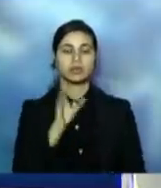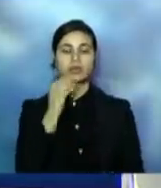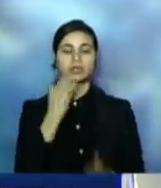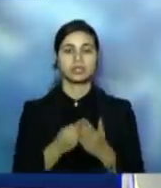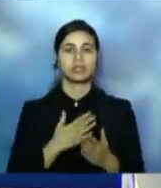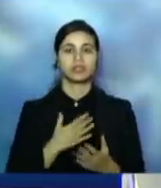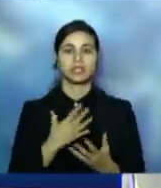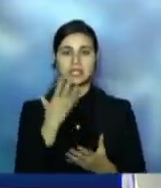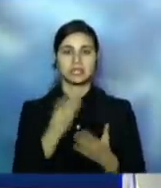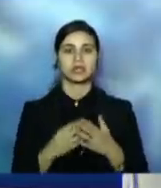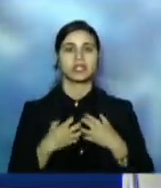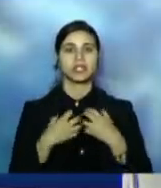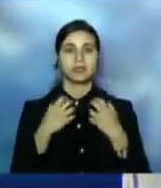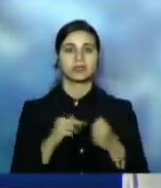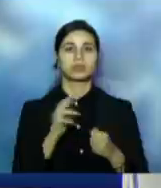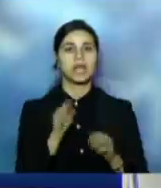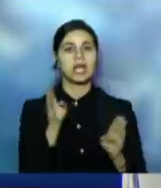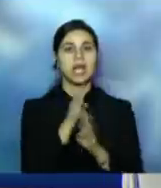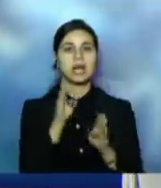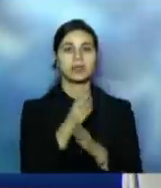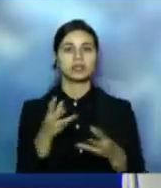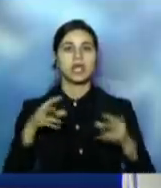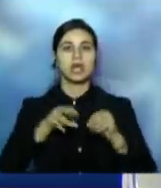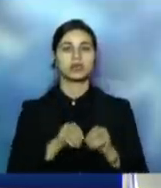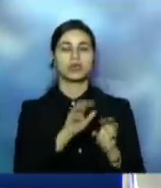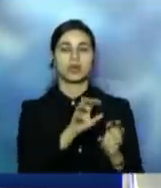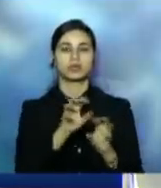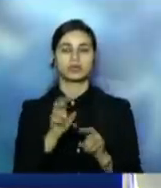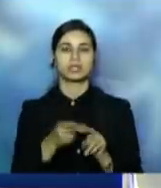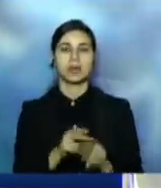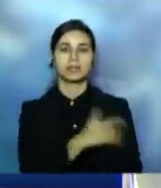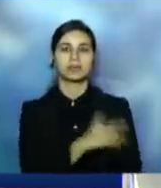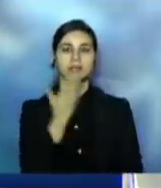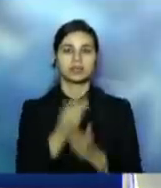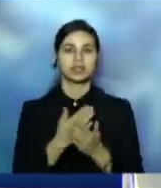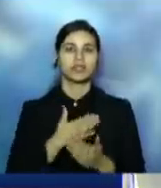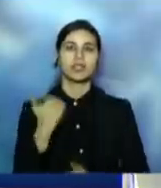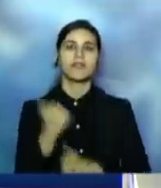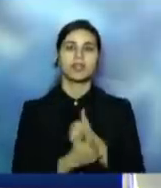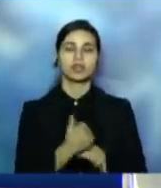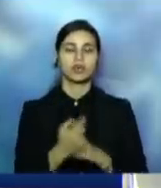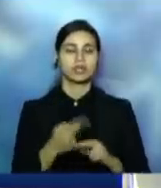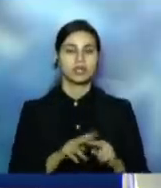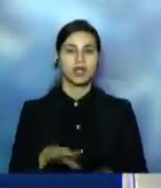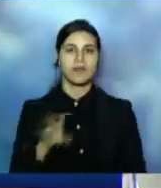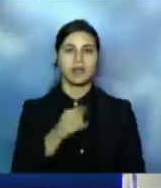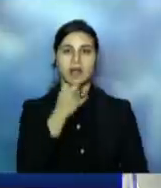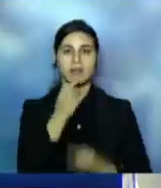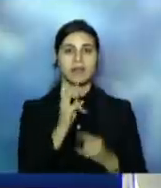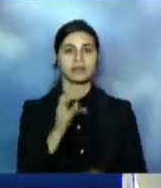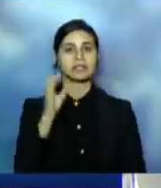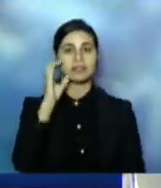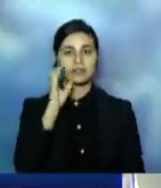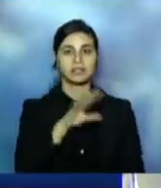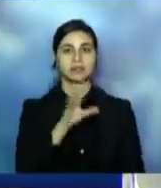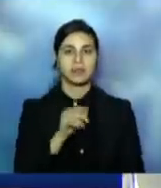საკუთარ ჯანმრთელობაზე და გარემოზე ერთდროულად ზრუნავთ. ამას ემსახურება ჩვენი ვიქტორინა. ამიტომ ყველა მაყურებელს ვისახლა